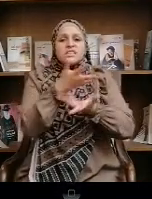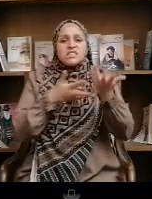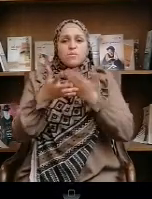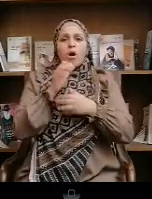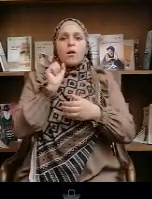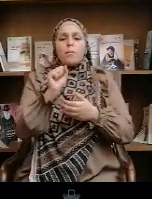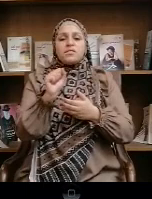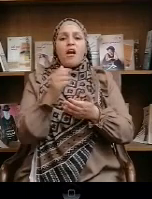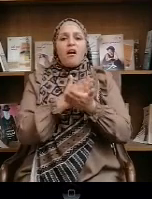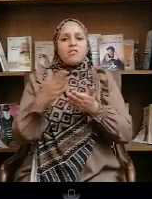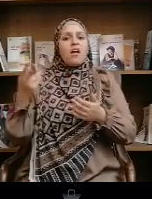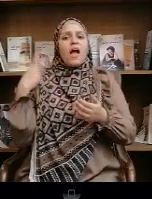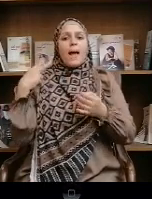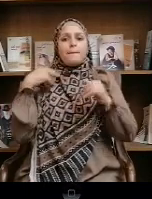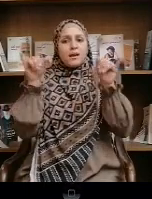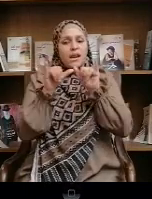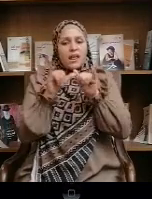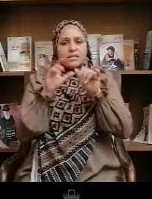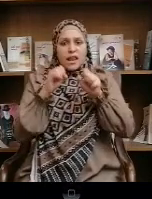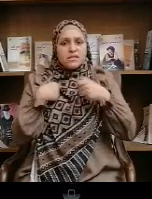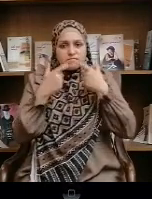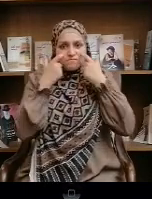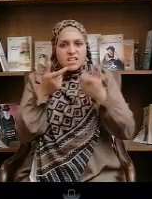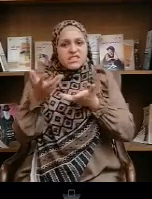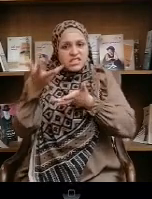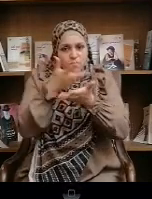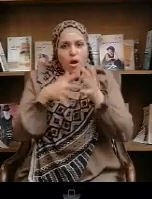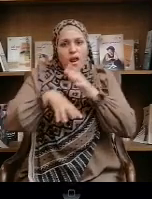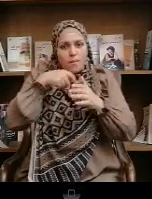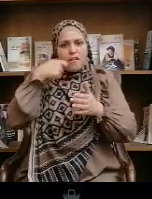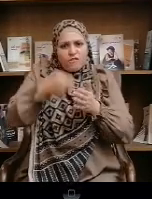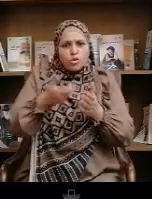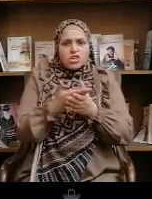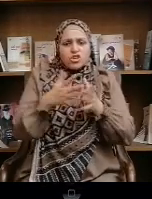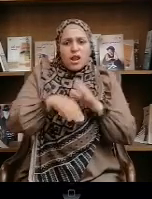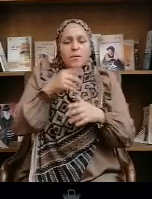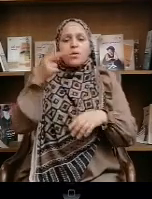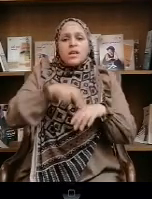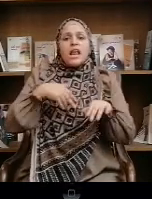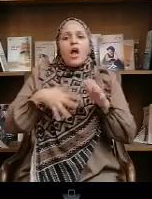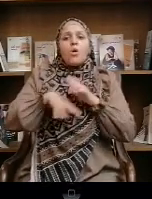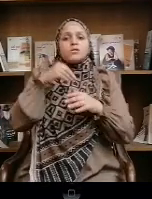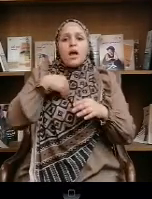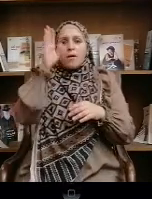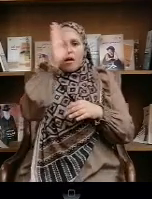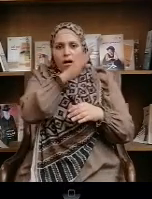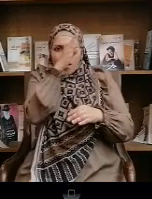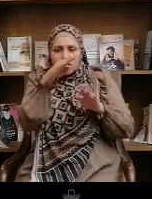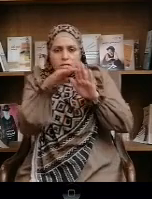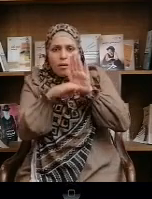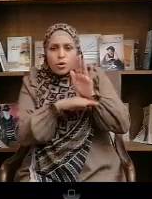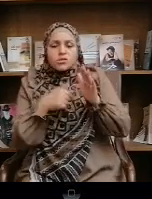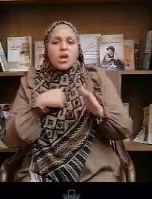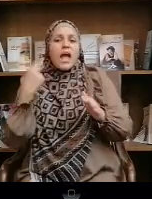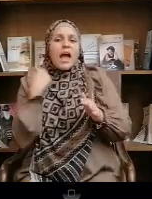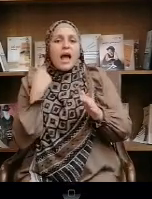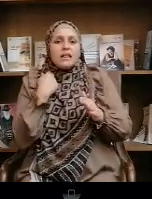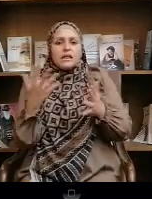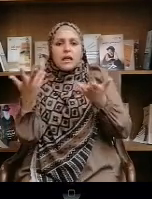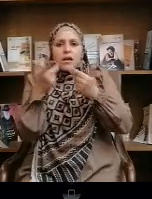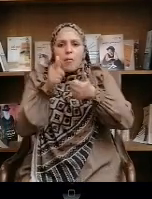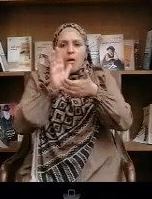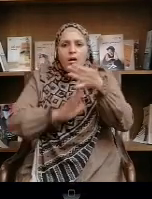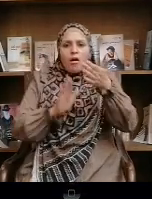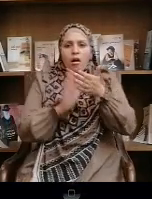قطاع الامن السيبراني ايضا محتاجين ان احنا نعد خريطه للامن السبراني وتحديد كامي